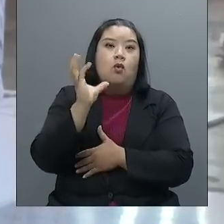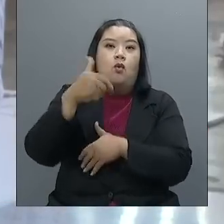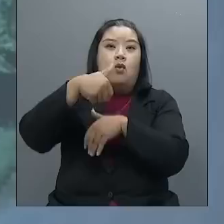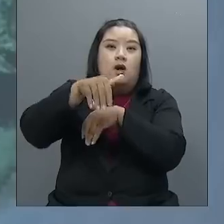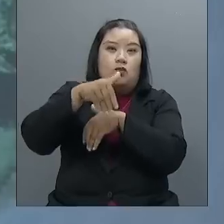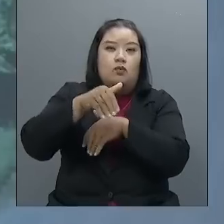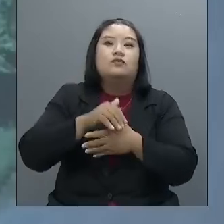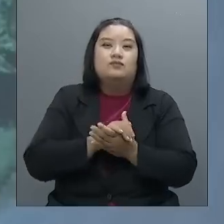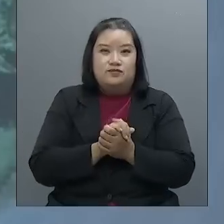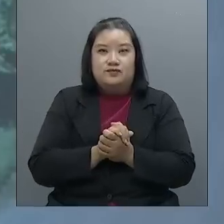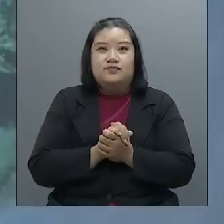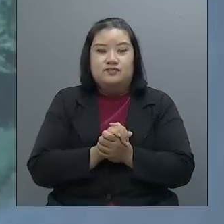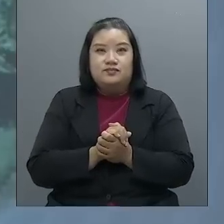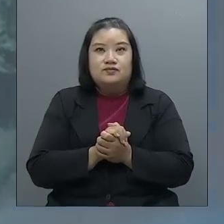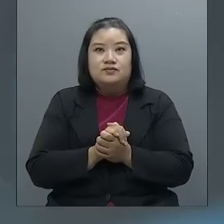ค่ะ